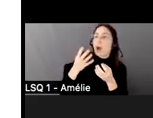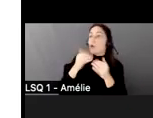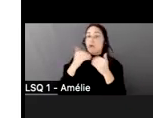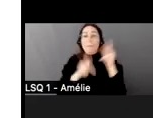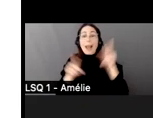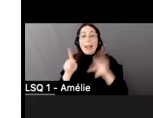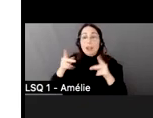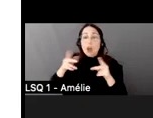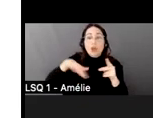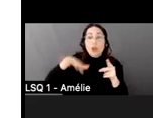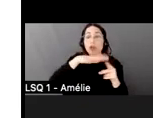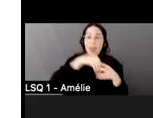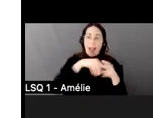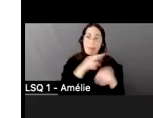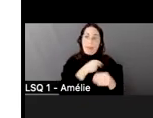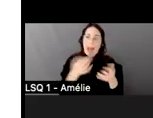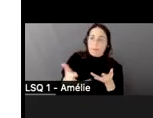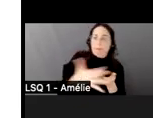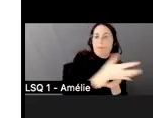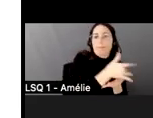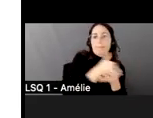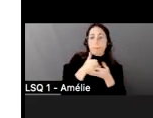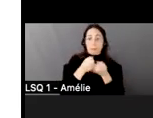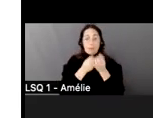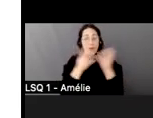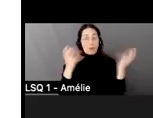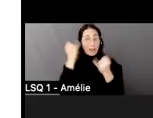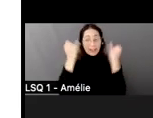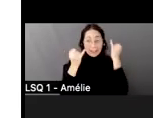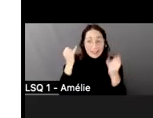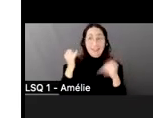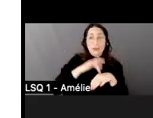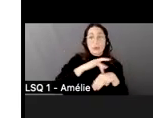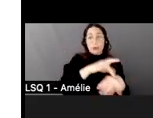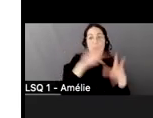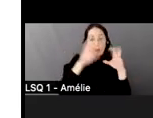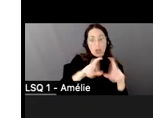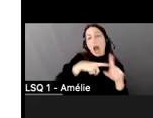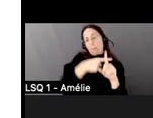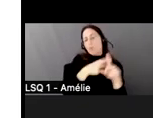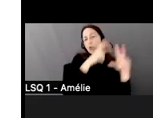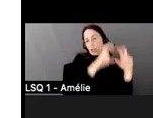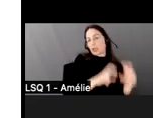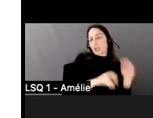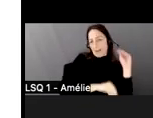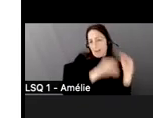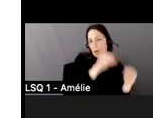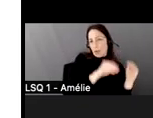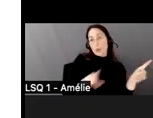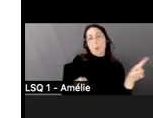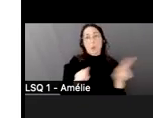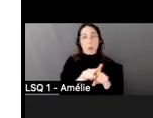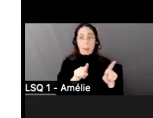de l'hôpital. Donc le bureau a plusieurs initiatives de recherche. En plus de la recherche et de l'évaluation, nous